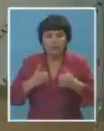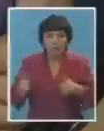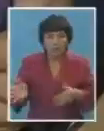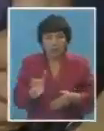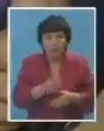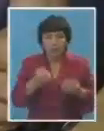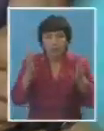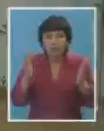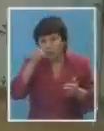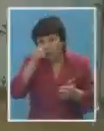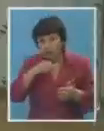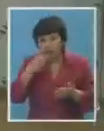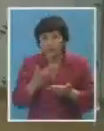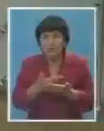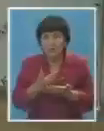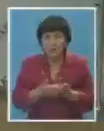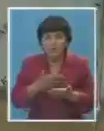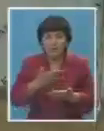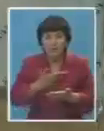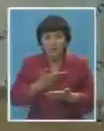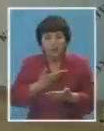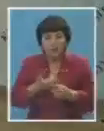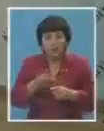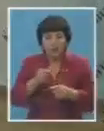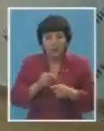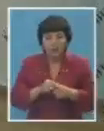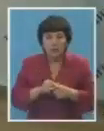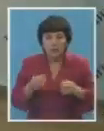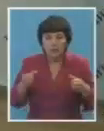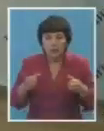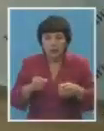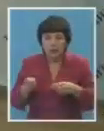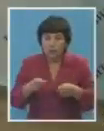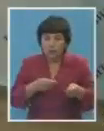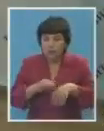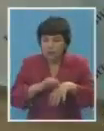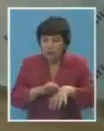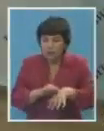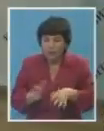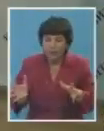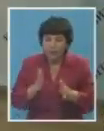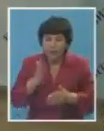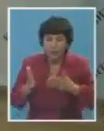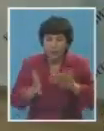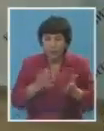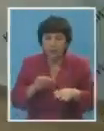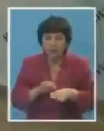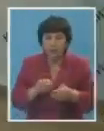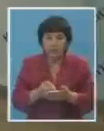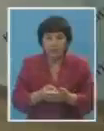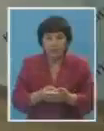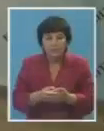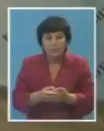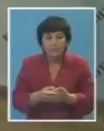да өте үлкен рахмет айтамын. Атап айтатын болсам, мені осы кураторым болып жаңағы бүкіл жарысқа да дайындаған республикалық